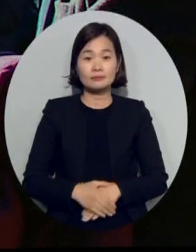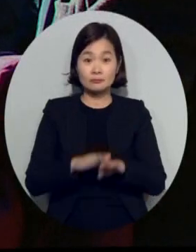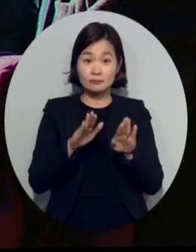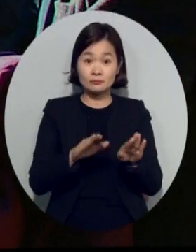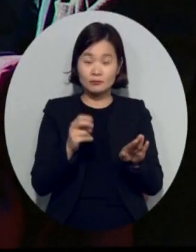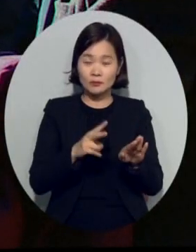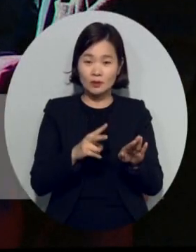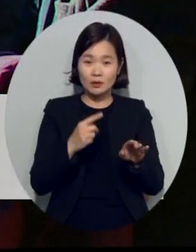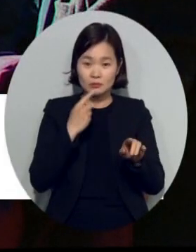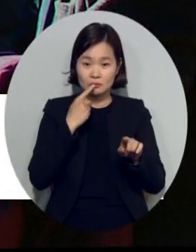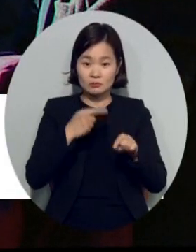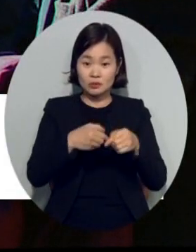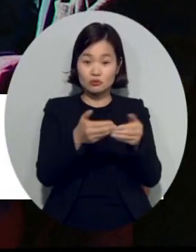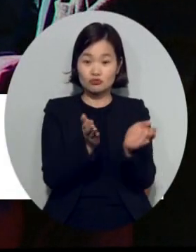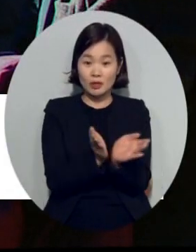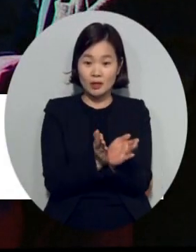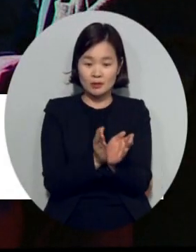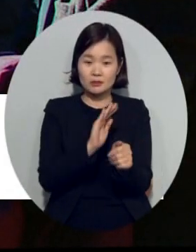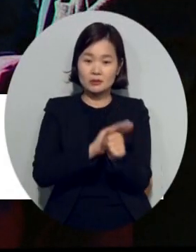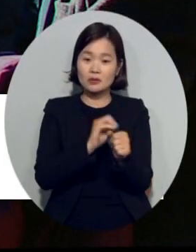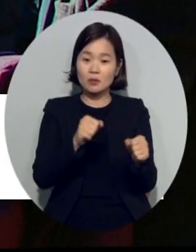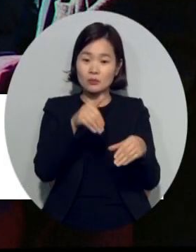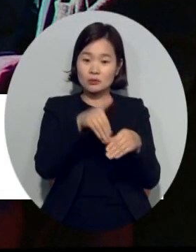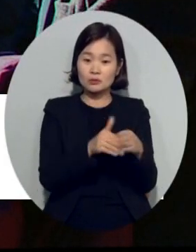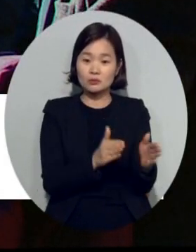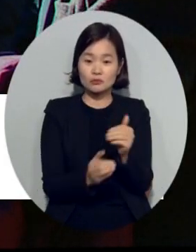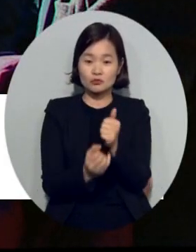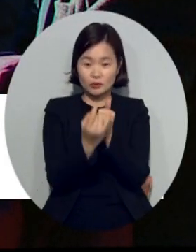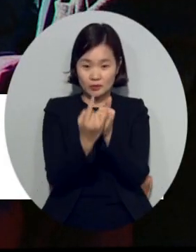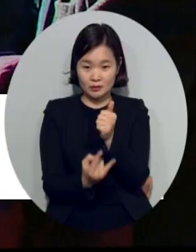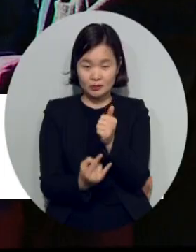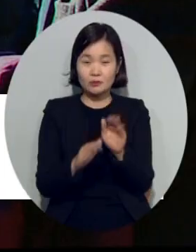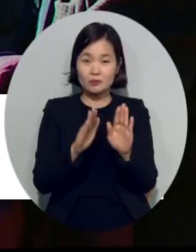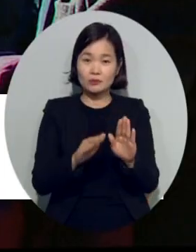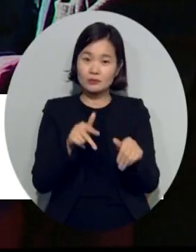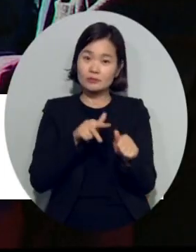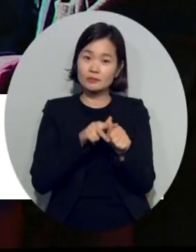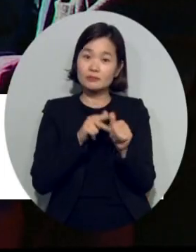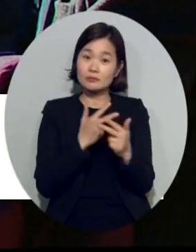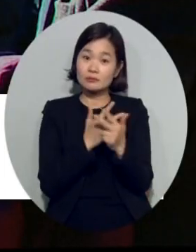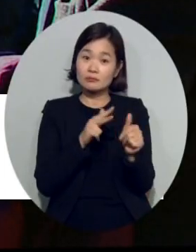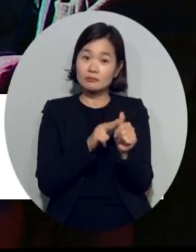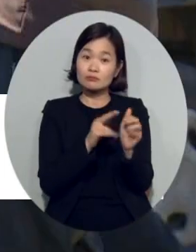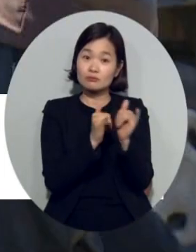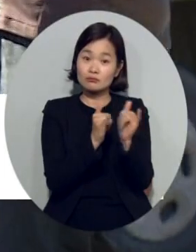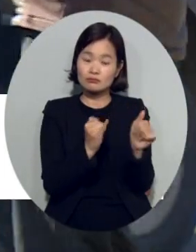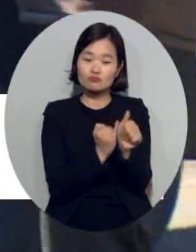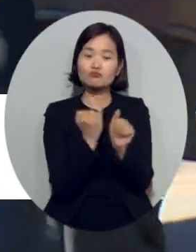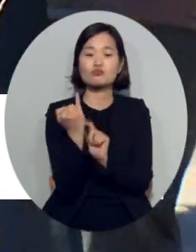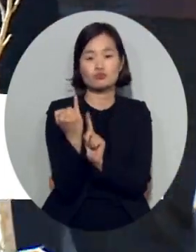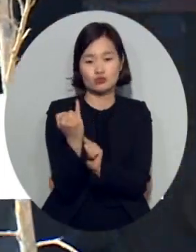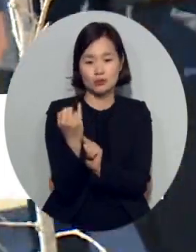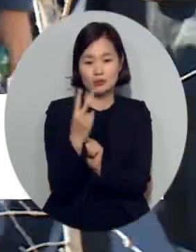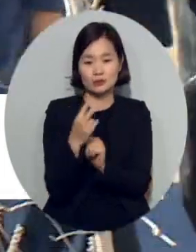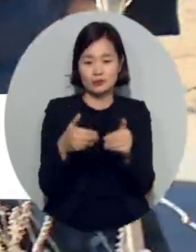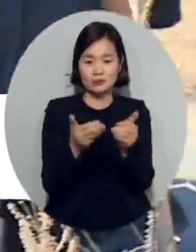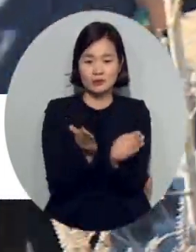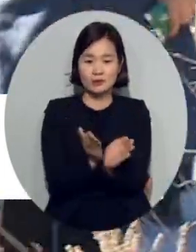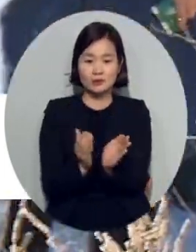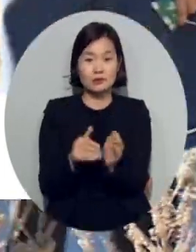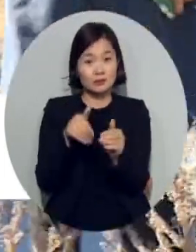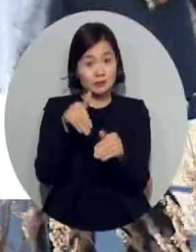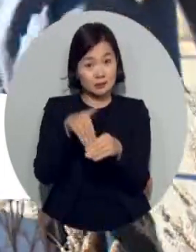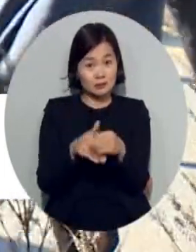한편 더불어 민주당 경북 선고 대책 위원회 도 오늘 이재명 후보 부인인 김애경 씨 와 송영길 민주당 상임